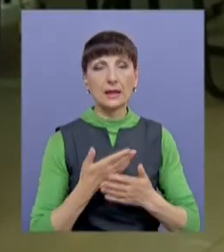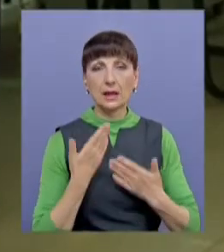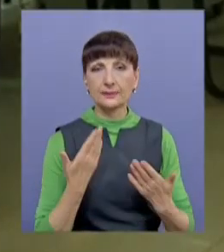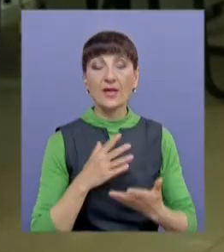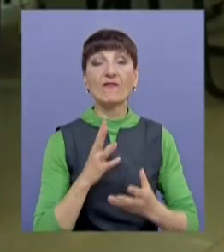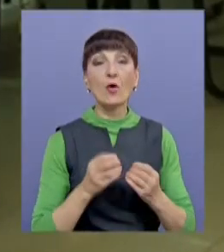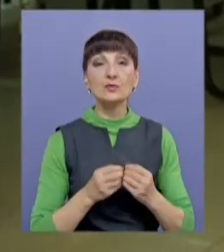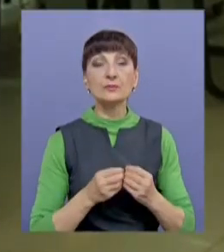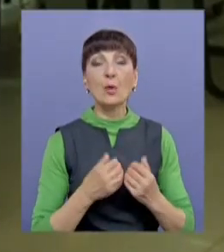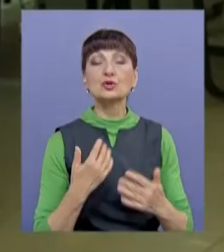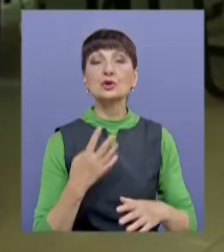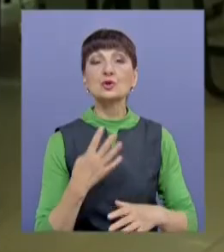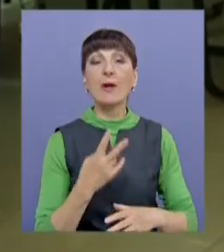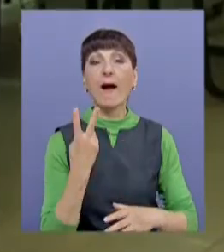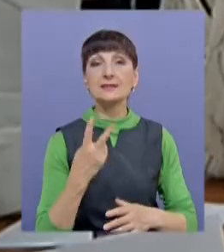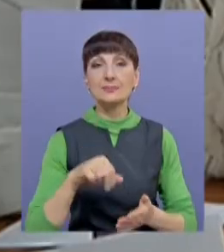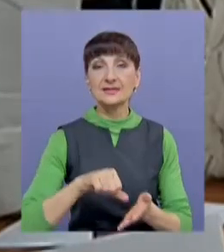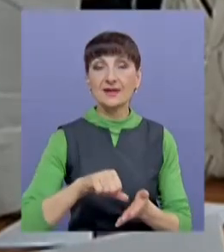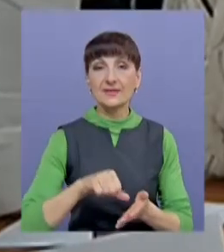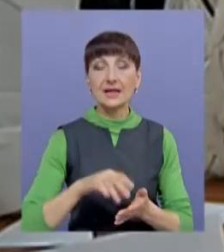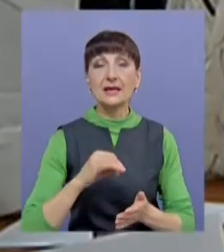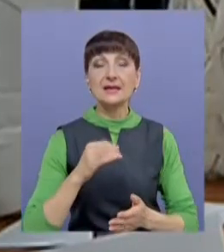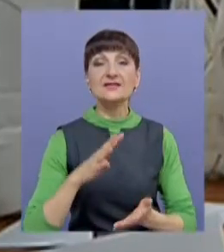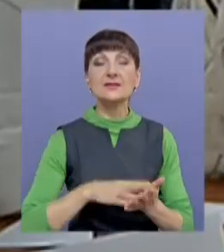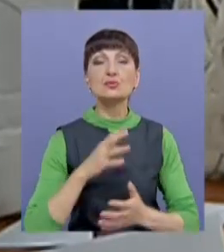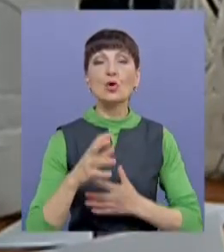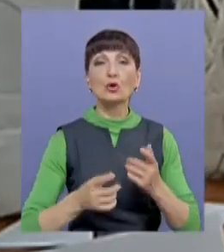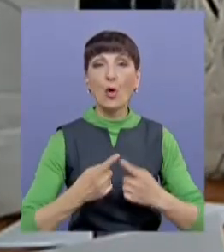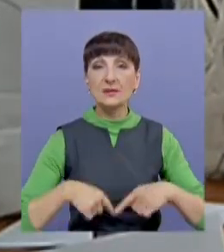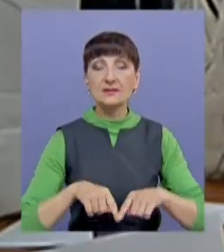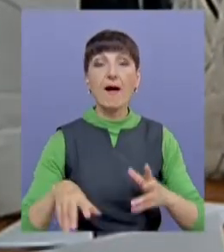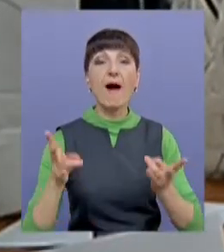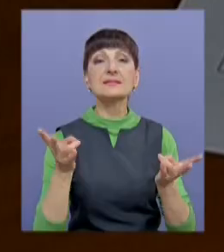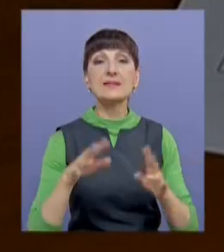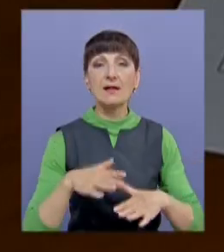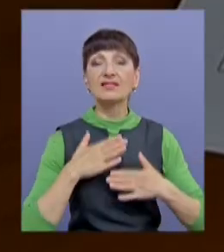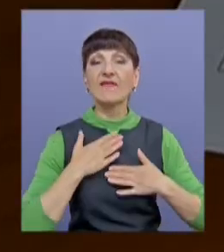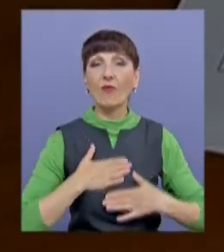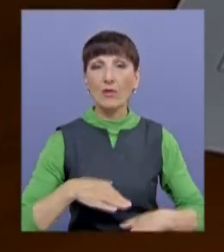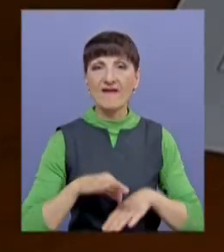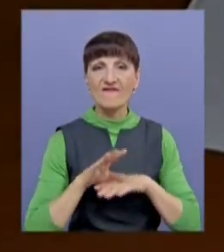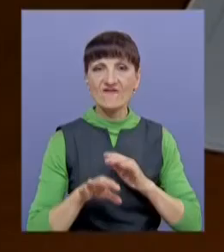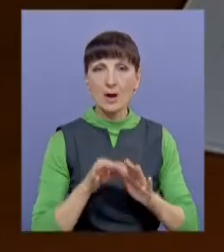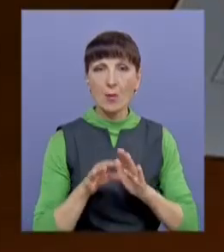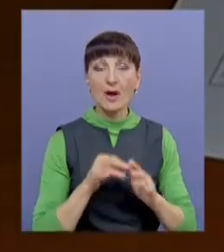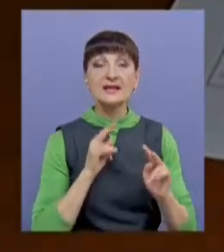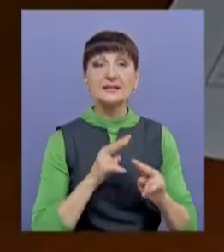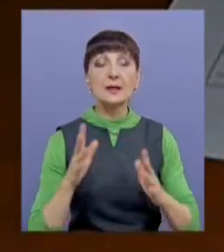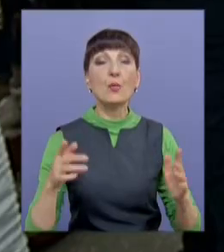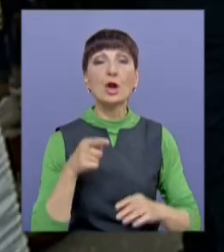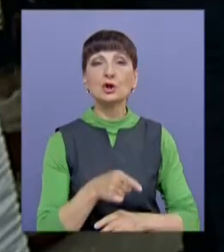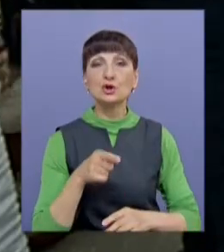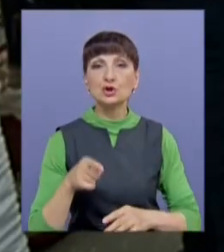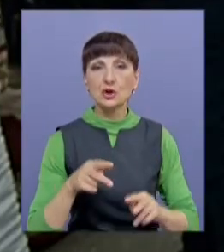общем, представители 41 страны и 9 международных организаций остались довольны процессом. За выборами следили более 1000